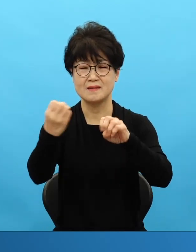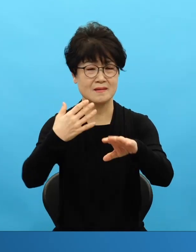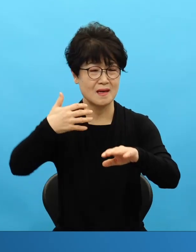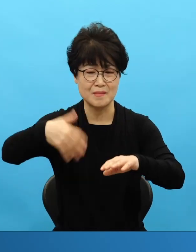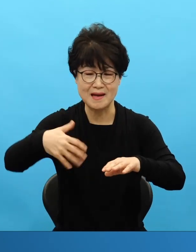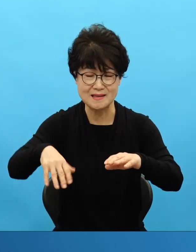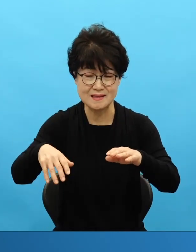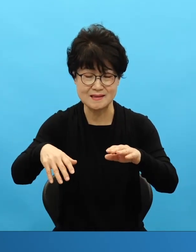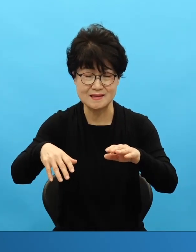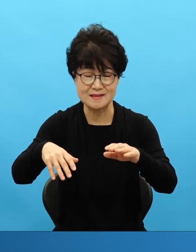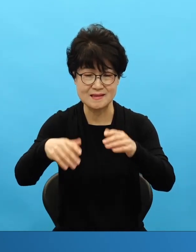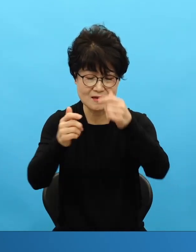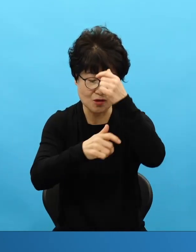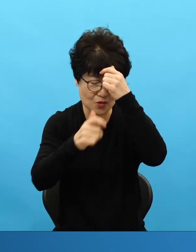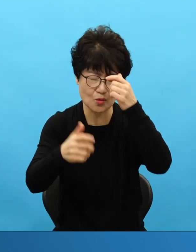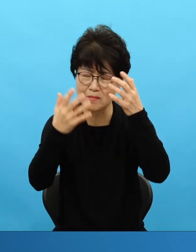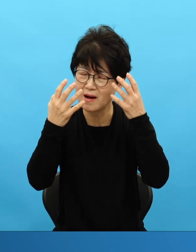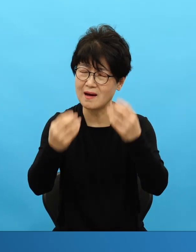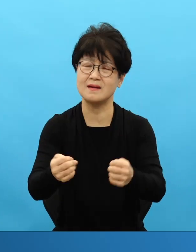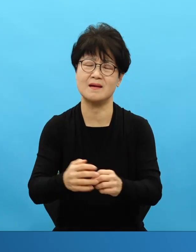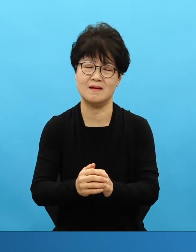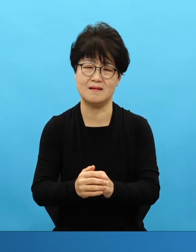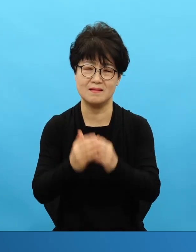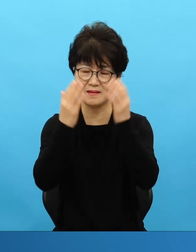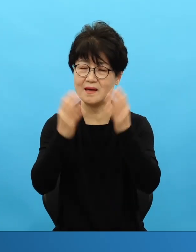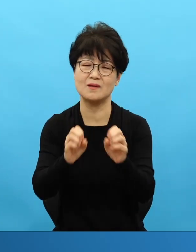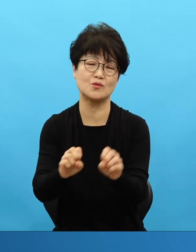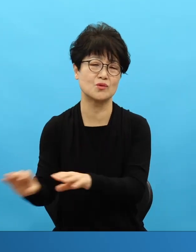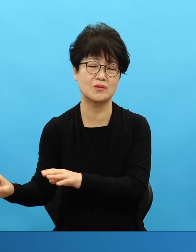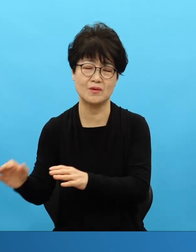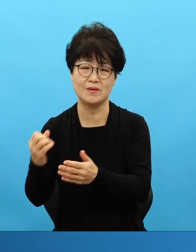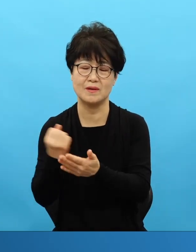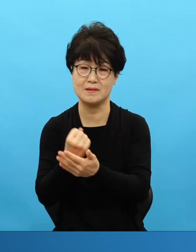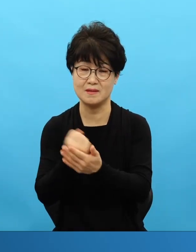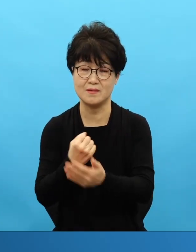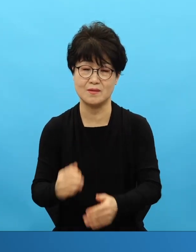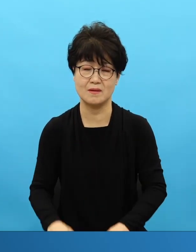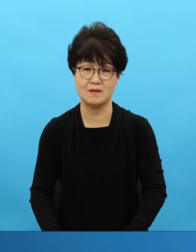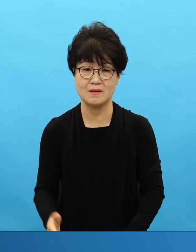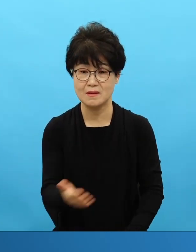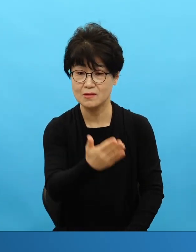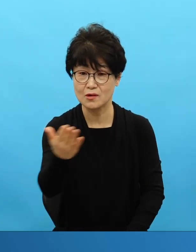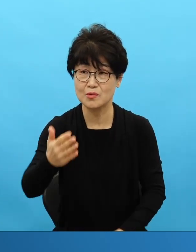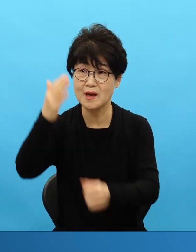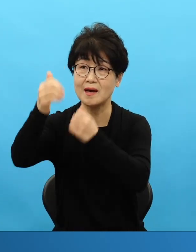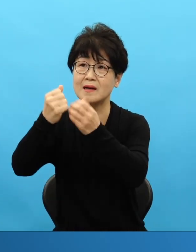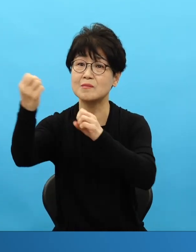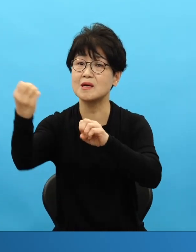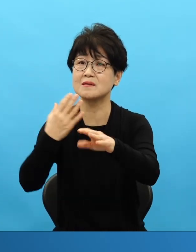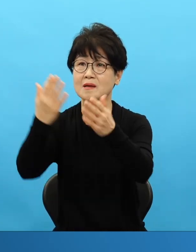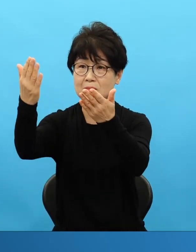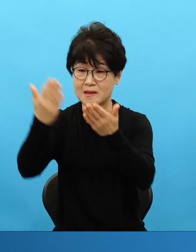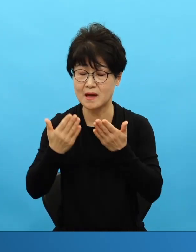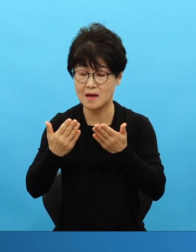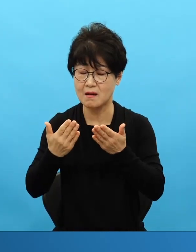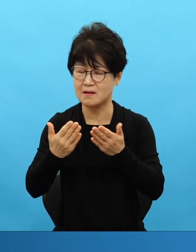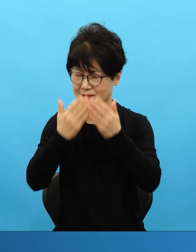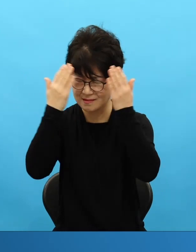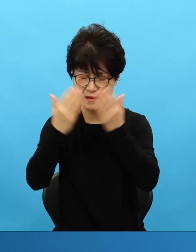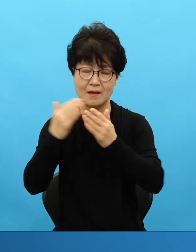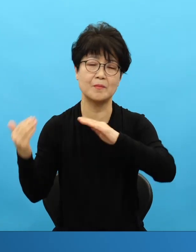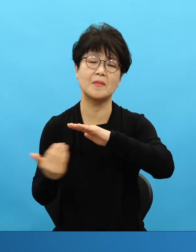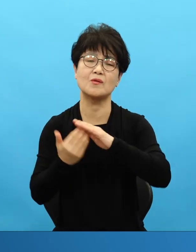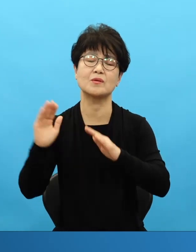so many believers that don't know how to pray and they lose out on everything. 여러분이 응답 받으면 끝입니다. But if you receive answers, that's it. 그래서